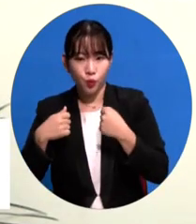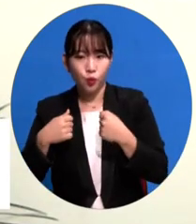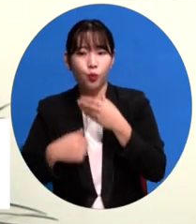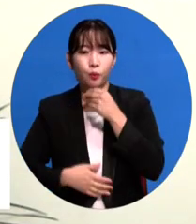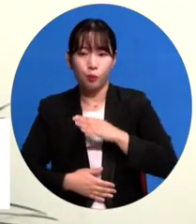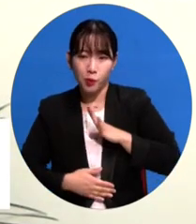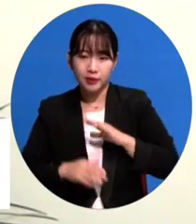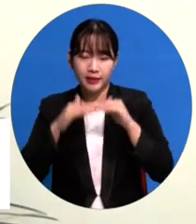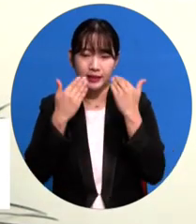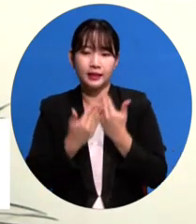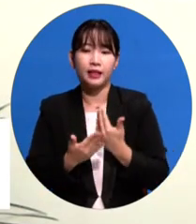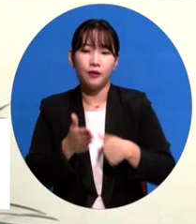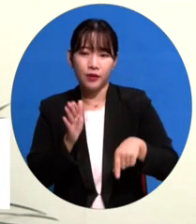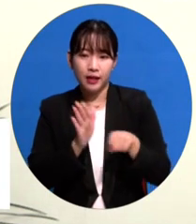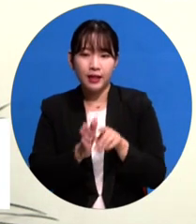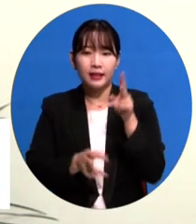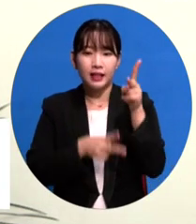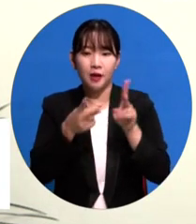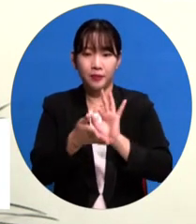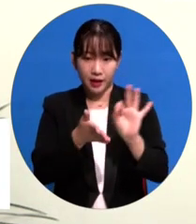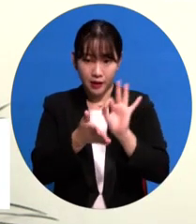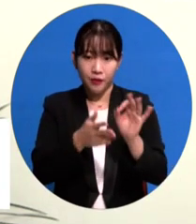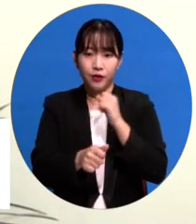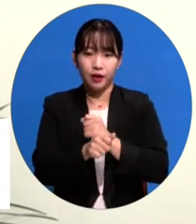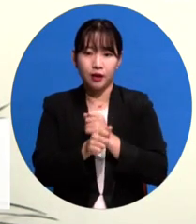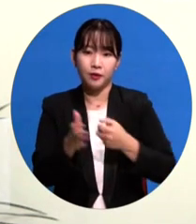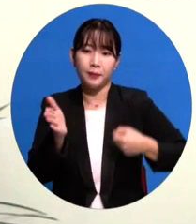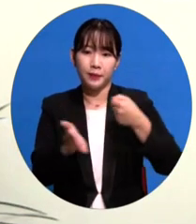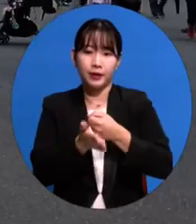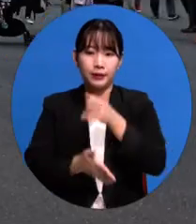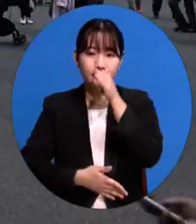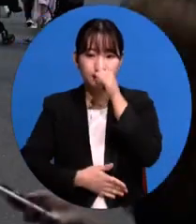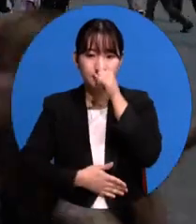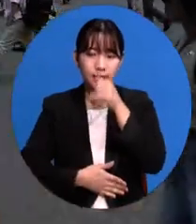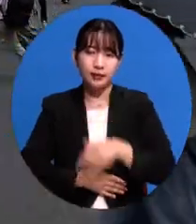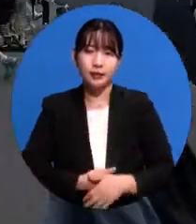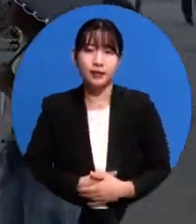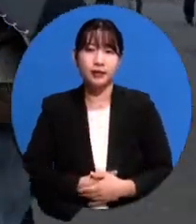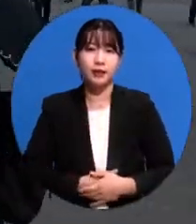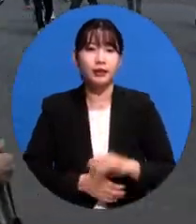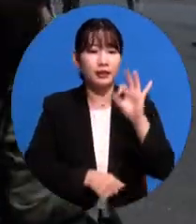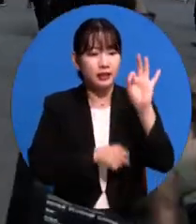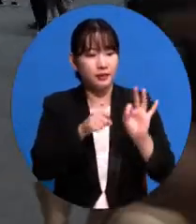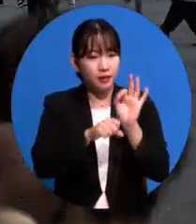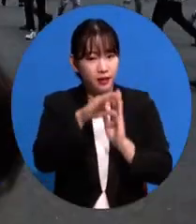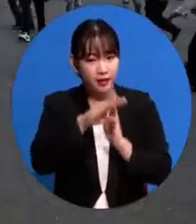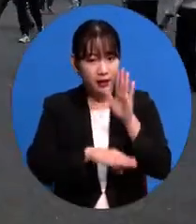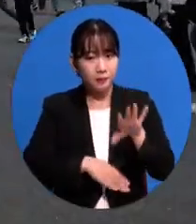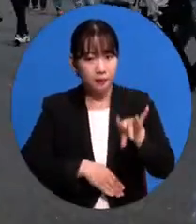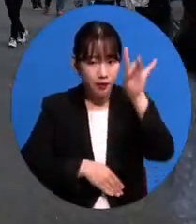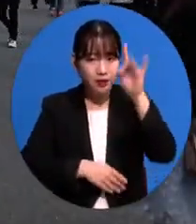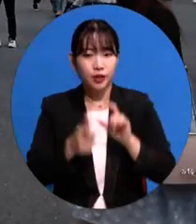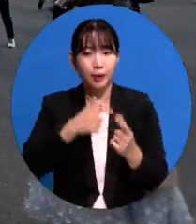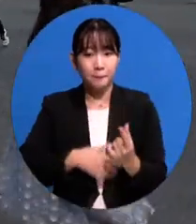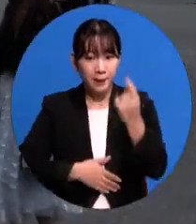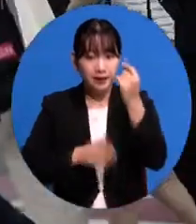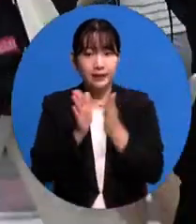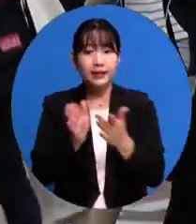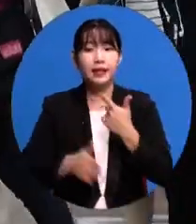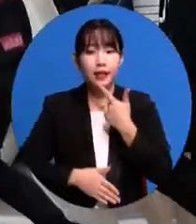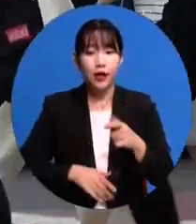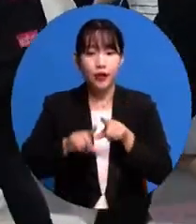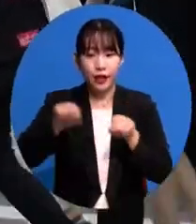주민의 복리 증진을 위한 사업에 사용하도록 정해져 있습니다. 10년 이상 먼저 이 기부금 제도를 도입한